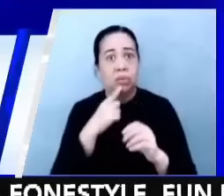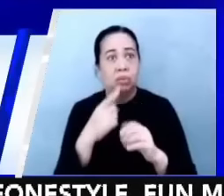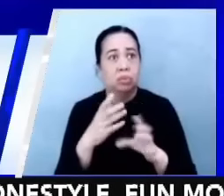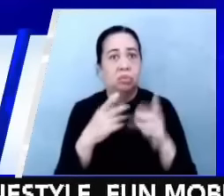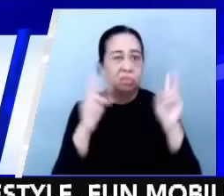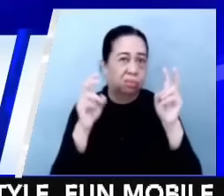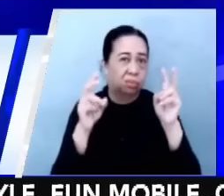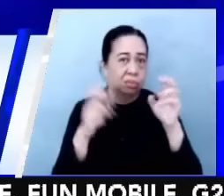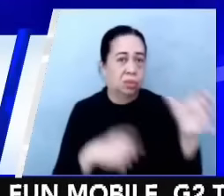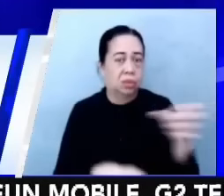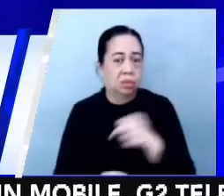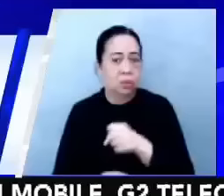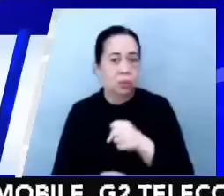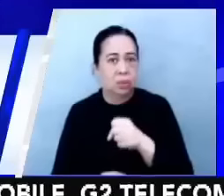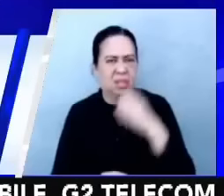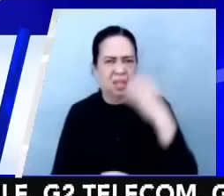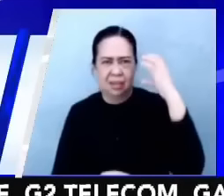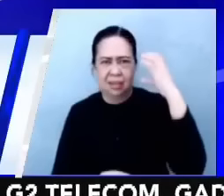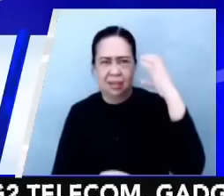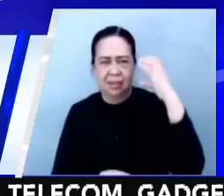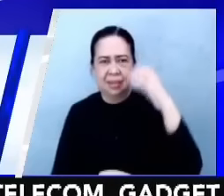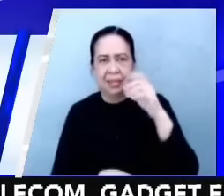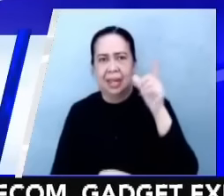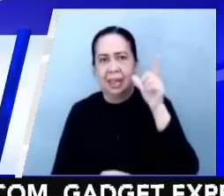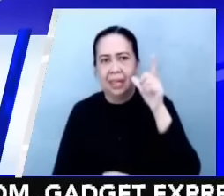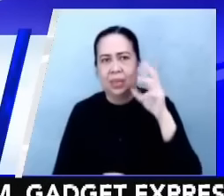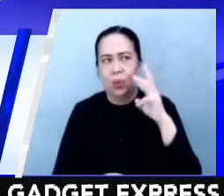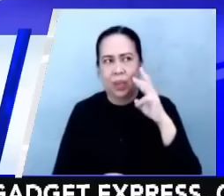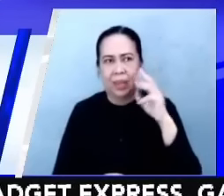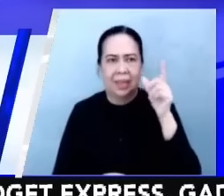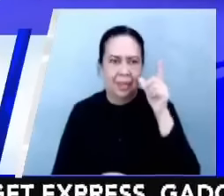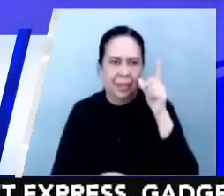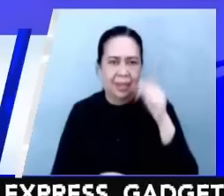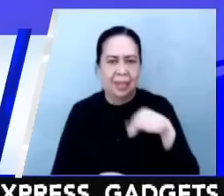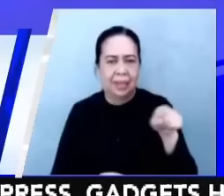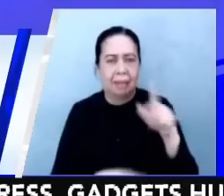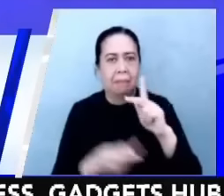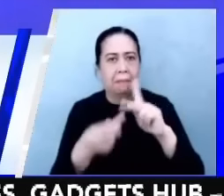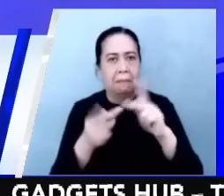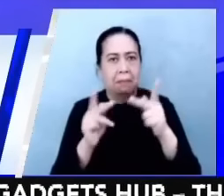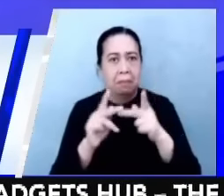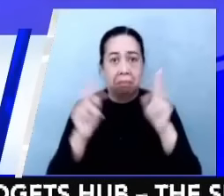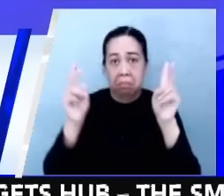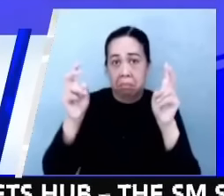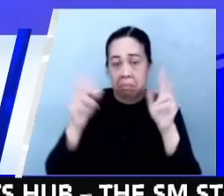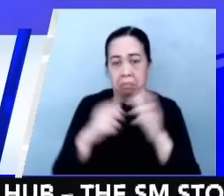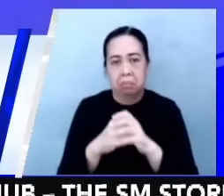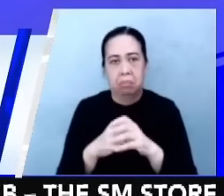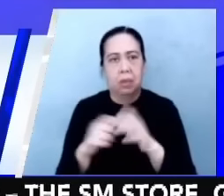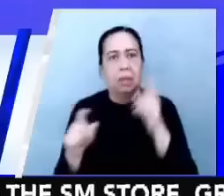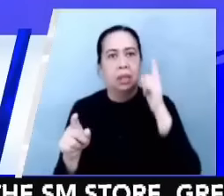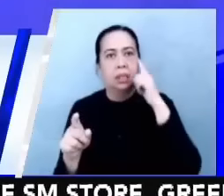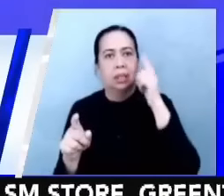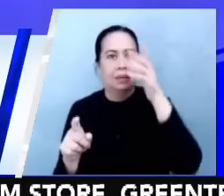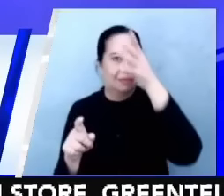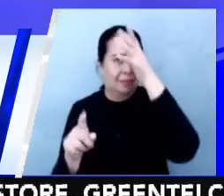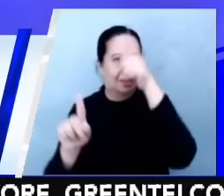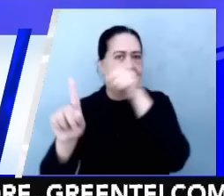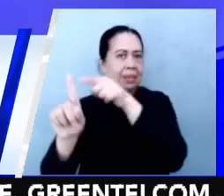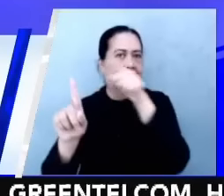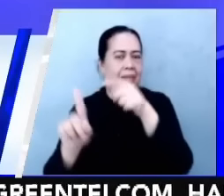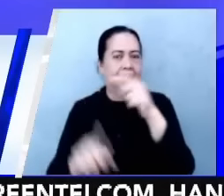ng tita niyang si Lin Wen y na partner di umano ng tinuturing niyang ama na si Johan